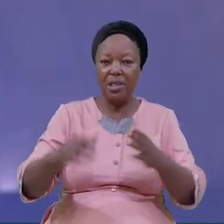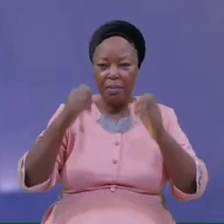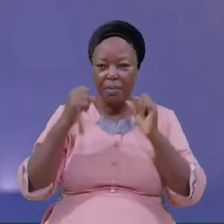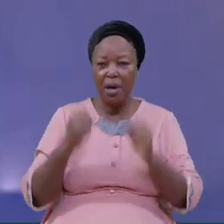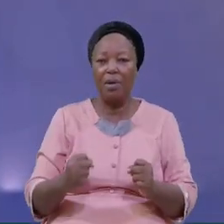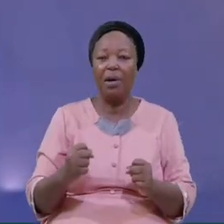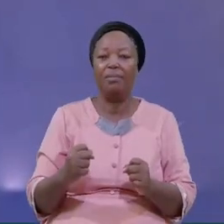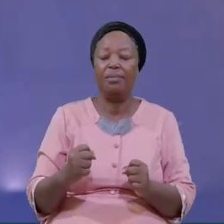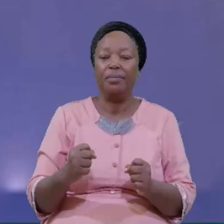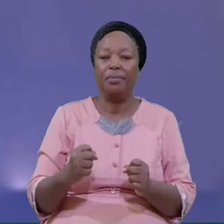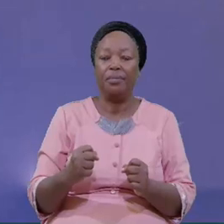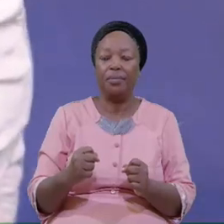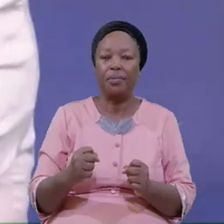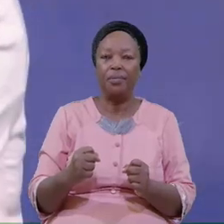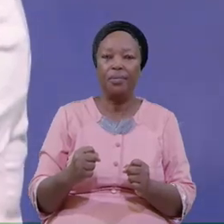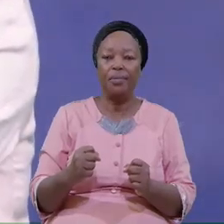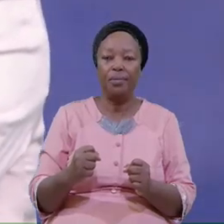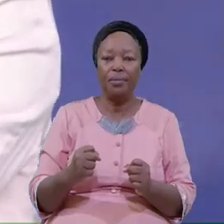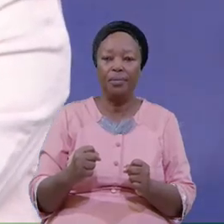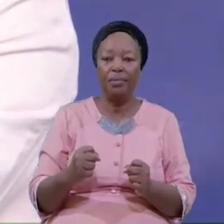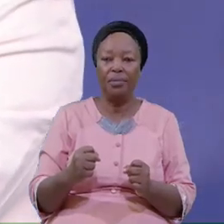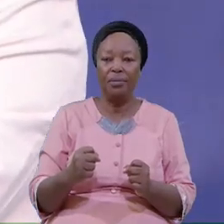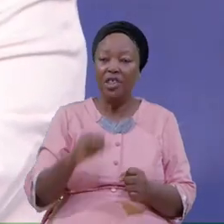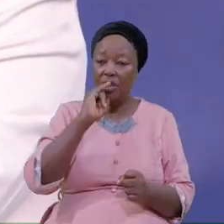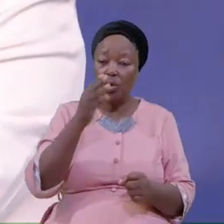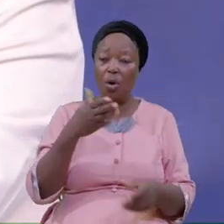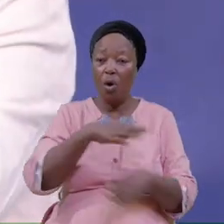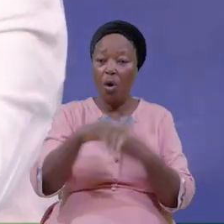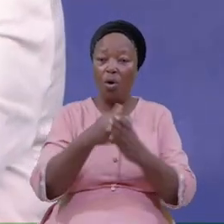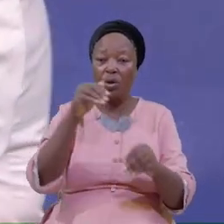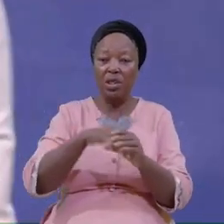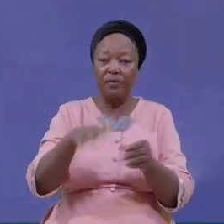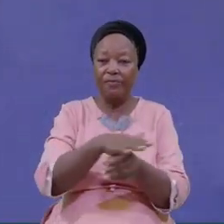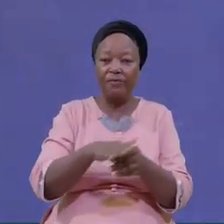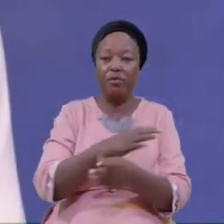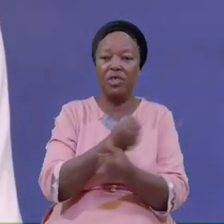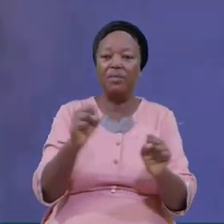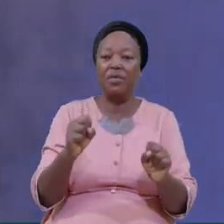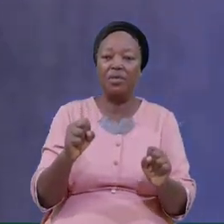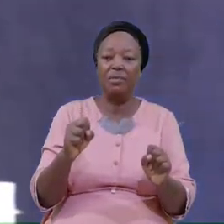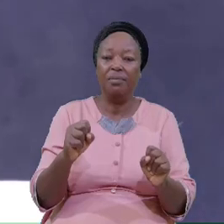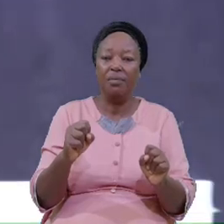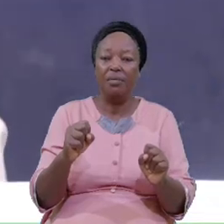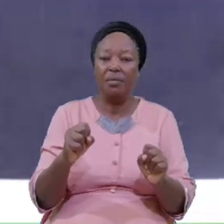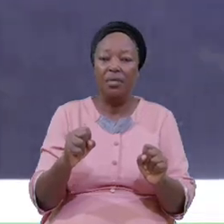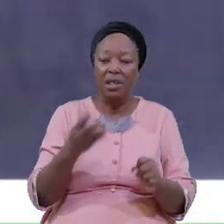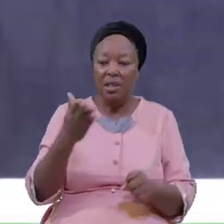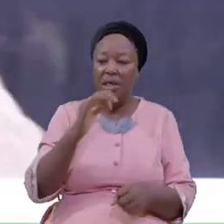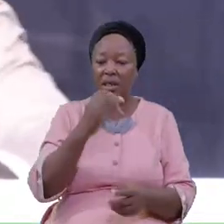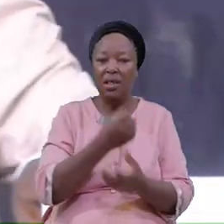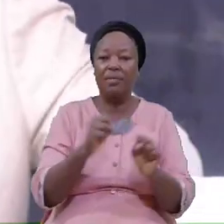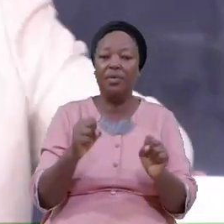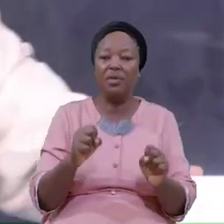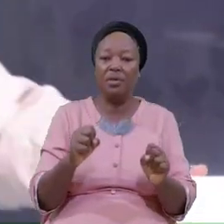la pureté, la puissance. It's all in the full salvation. Tout cela se trouve dans le plein salut. It's the salvation. Oui, c'est le salut. And we